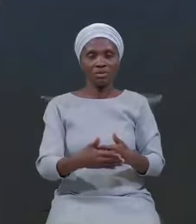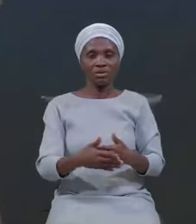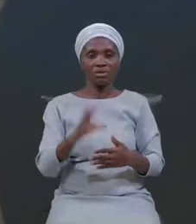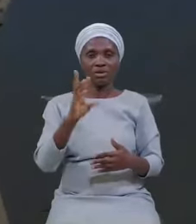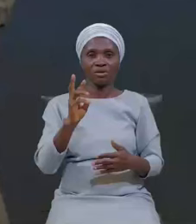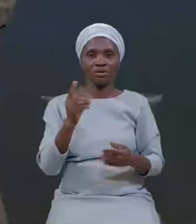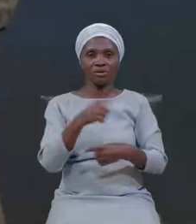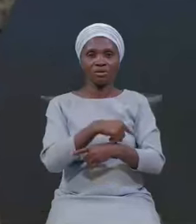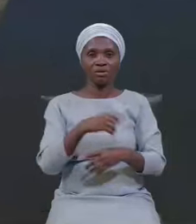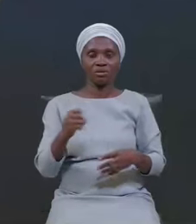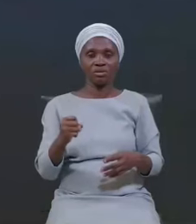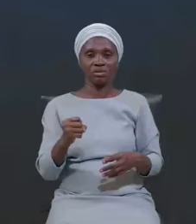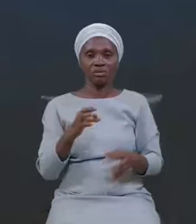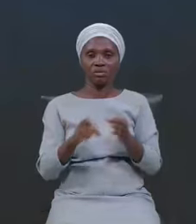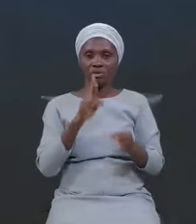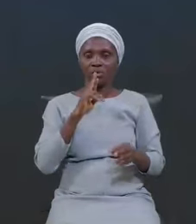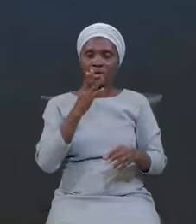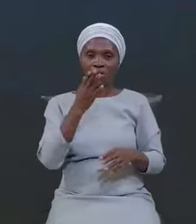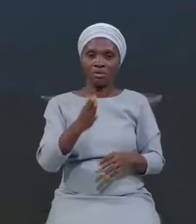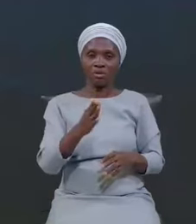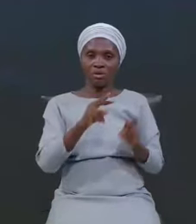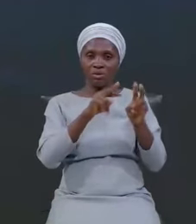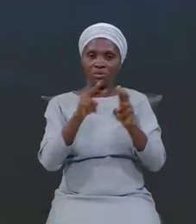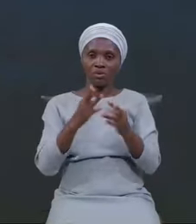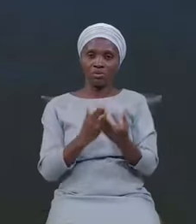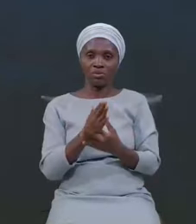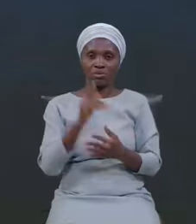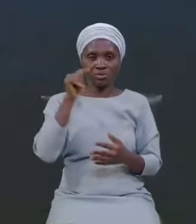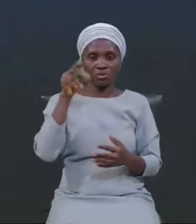à la télévision, ou bien tu es connecté